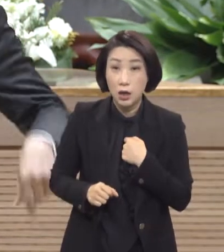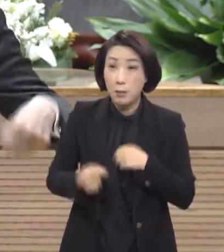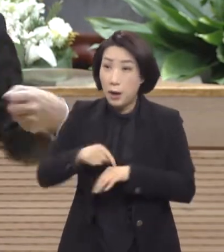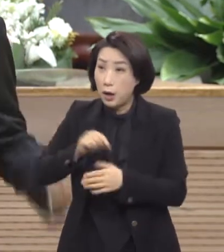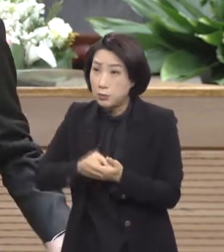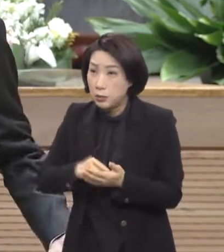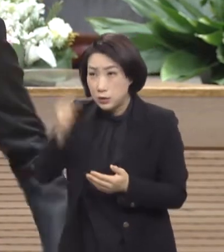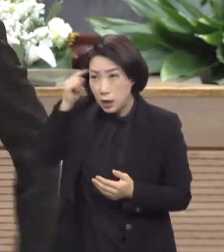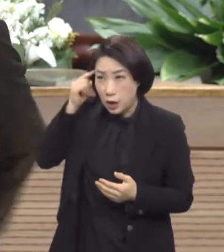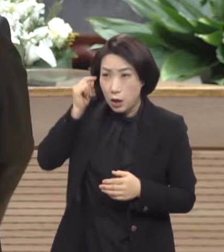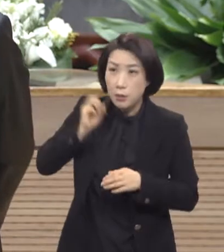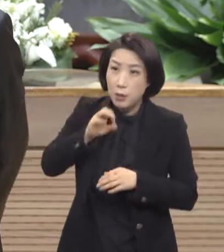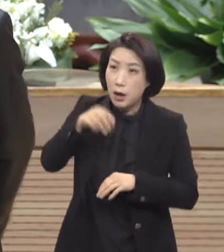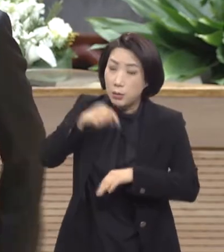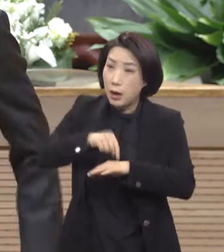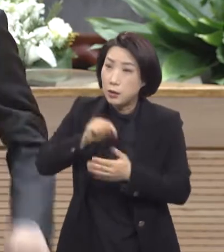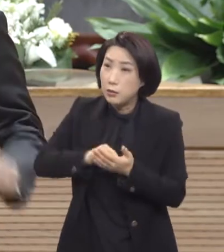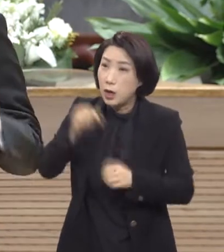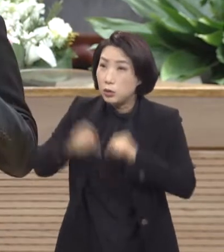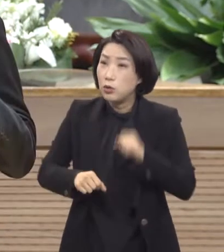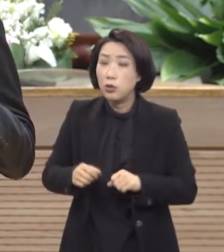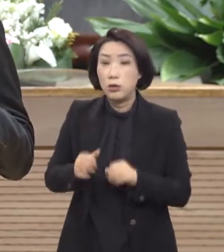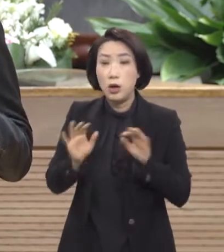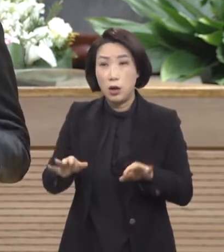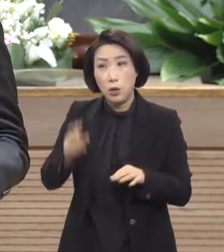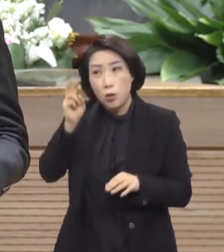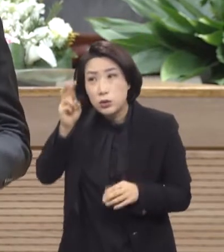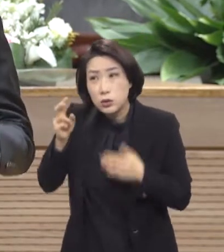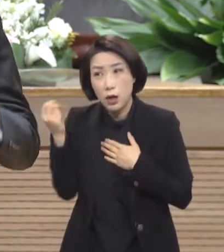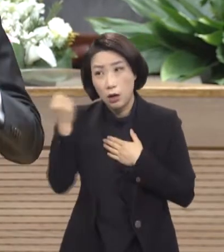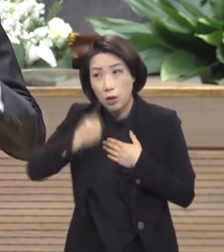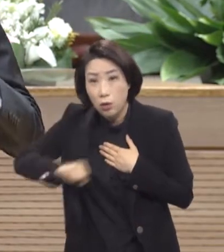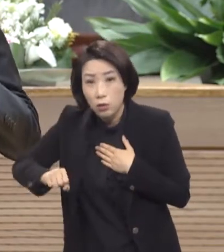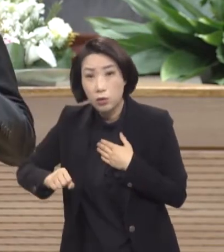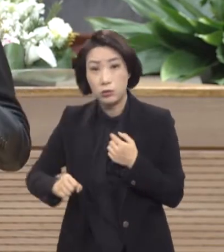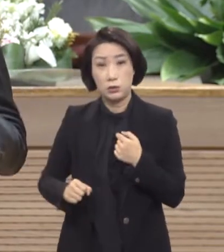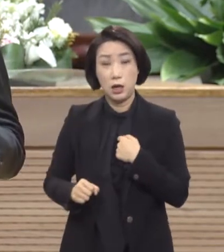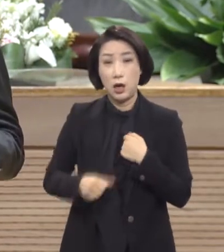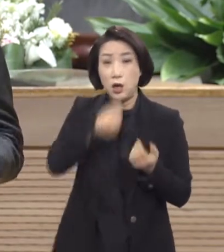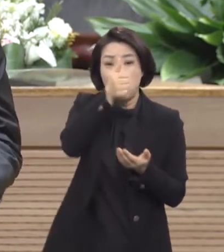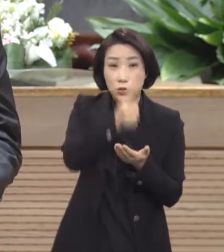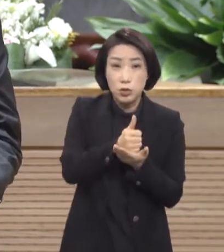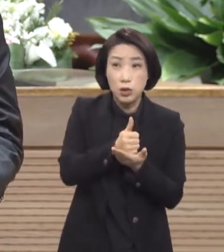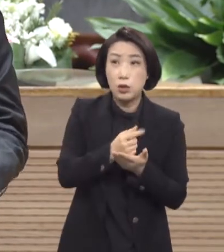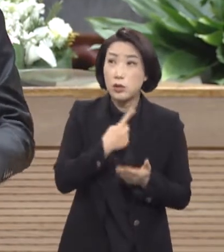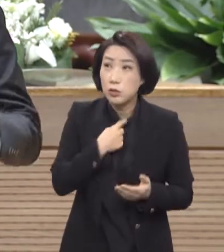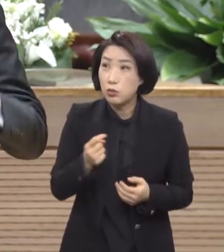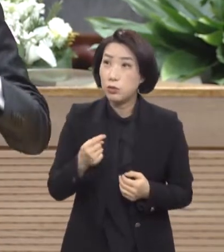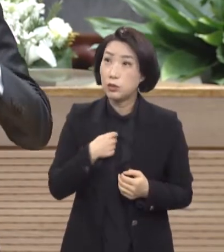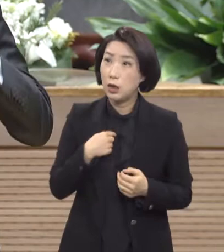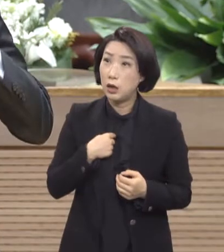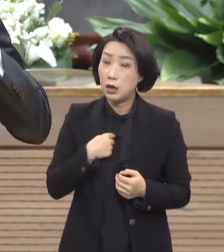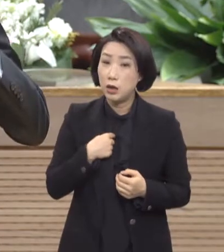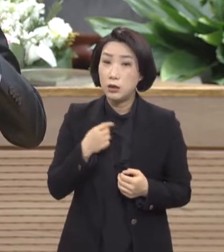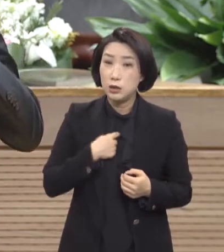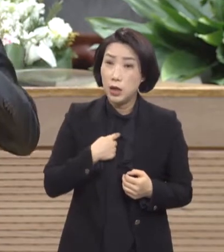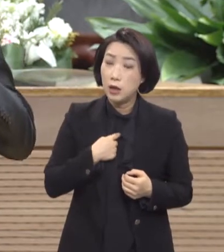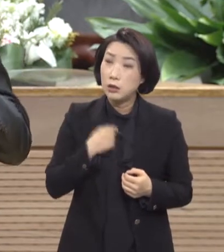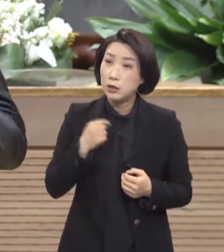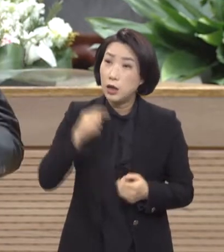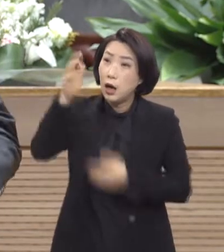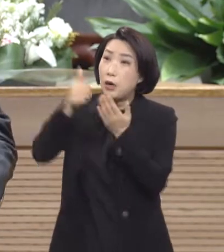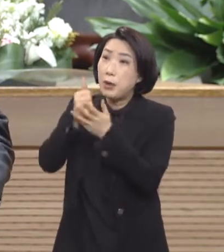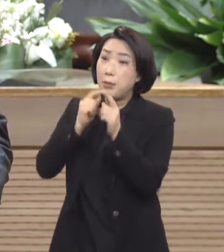심중으로, 언행심사로 내가 혹시라도 거역하고 죄를 범하고 내 이